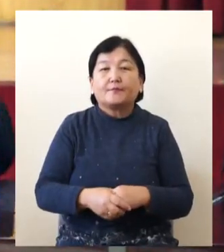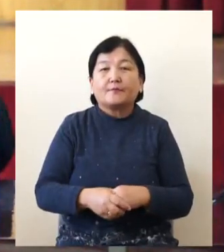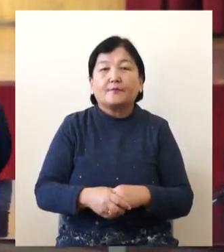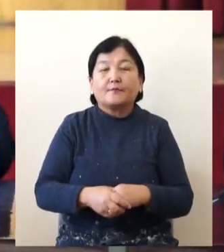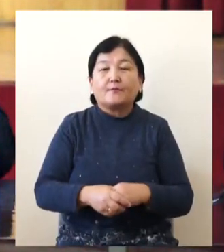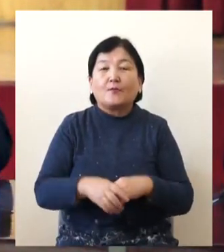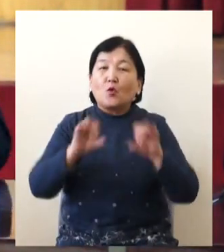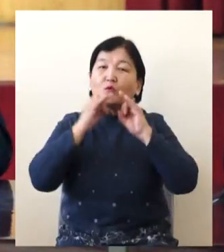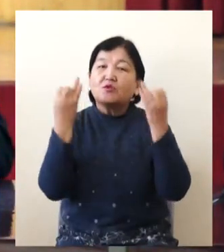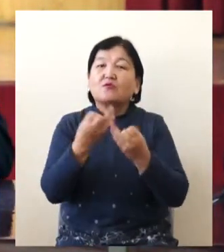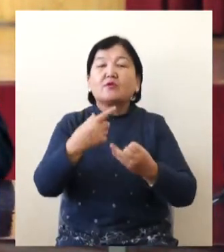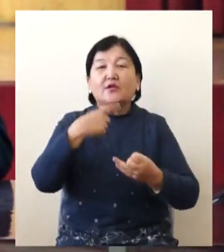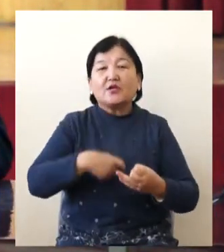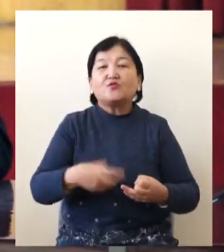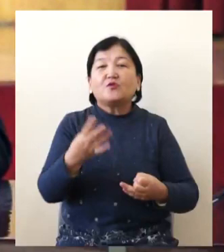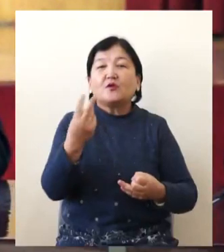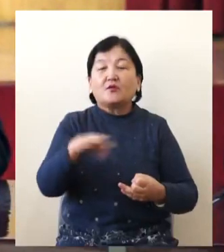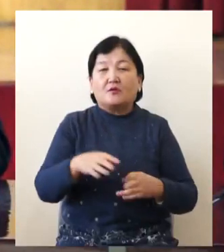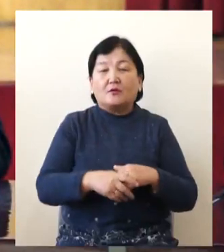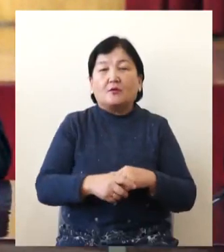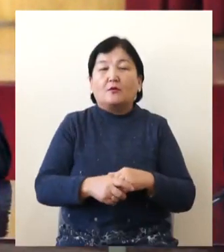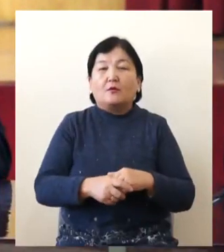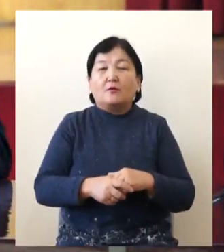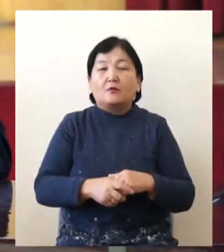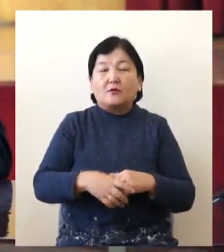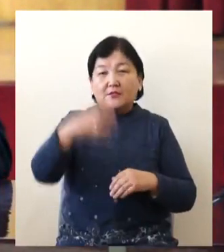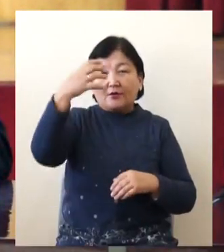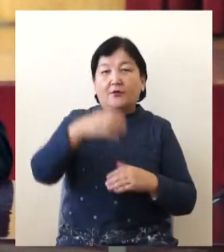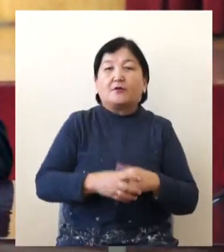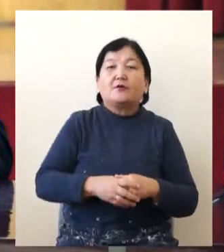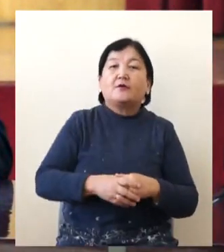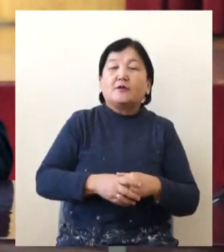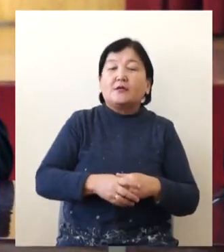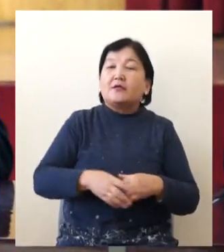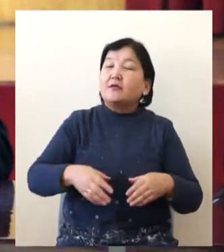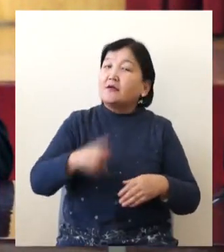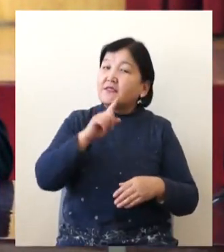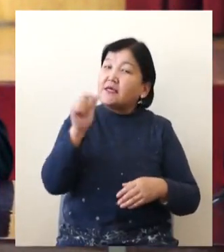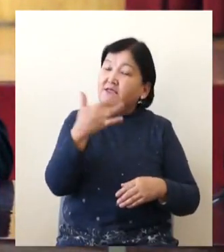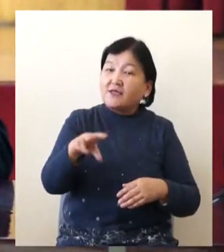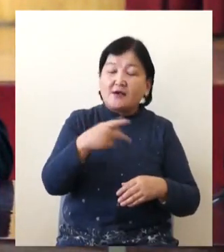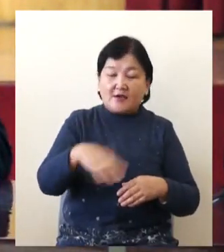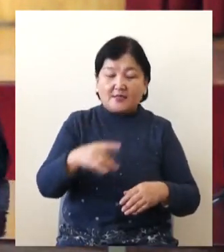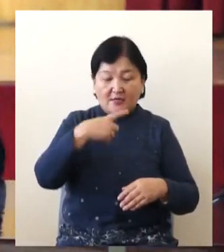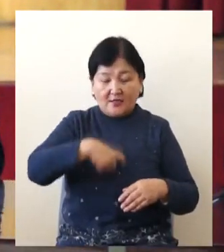Их хурлын гишүүдийн дөрөвний нэг нь засгийн газрын гишүүд болж байна.